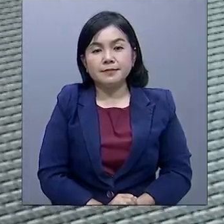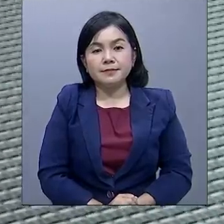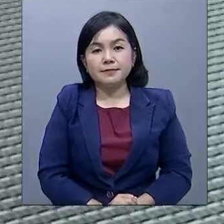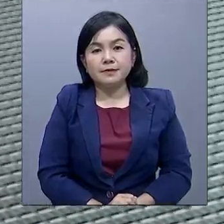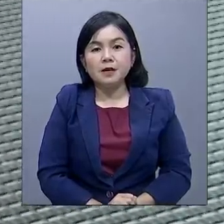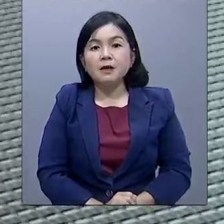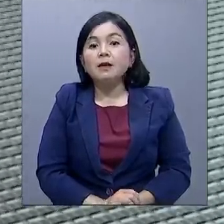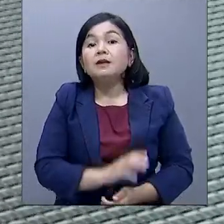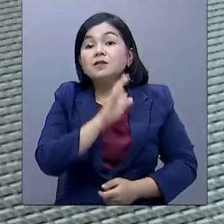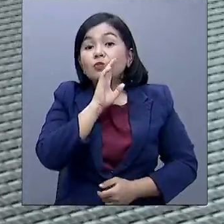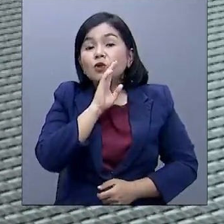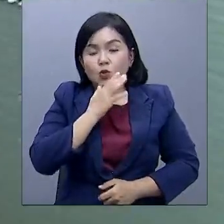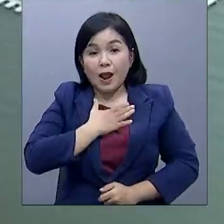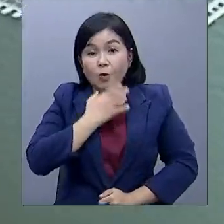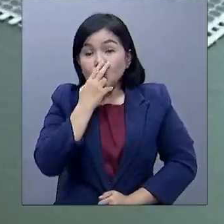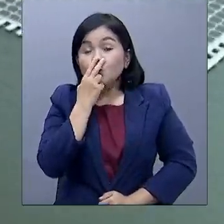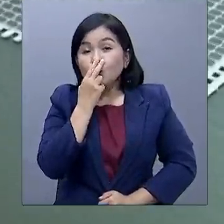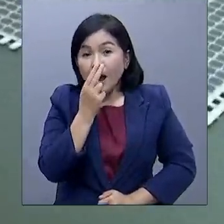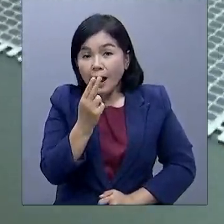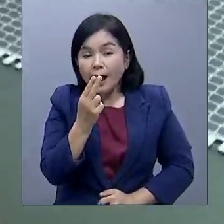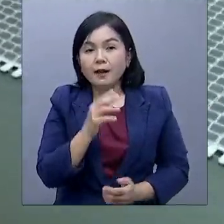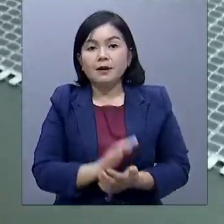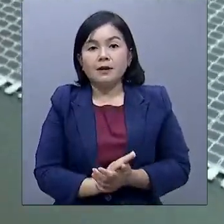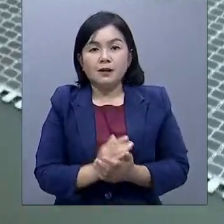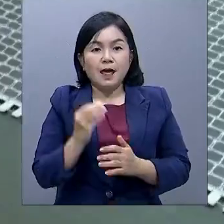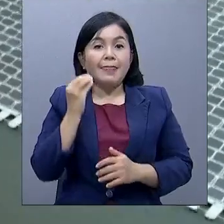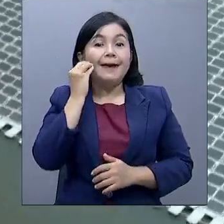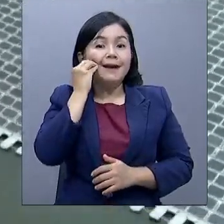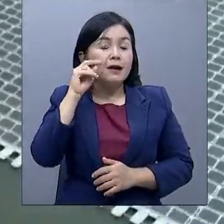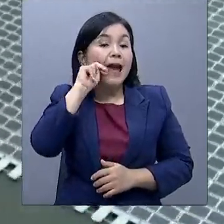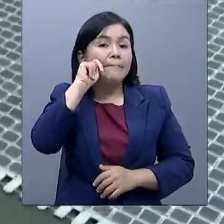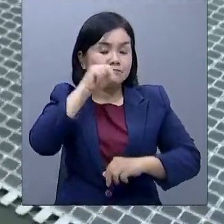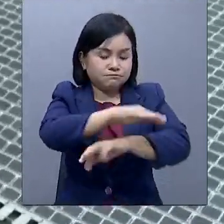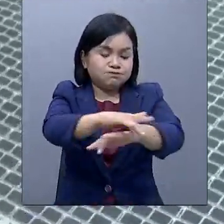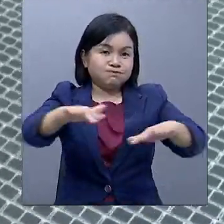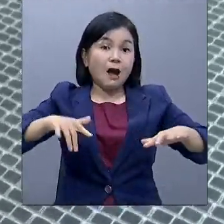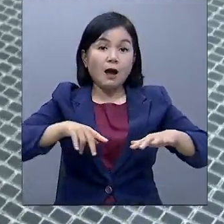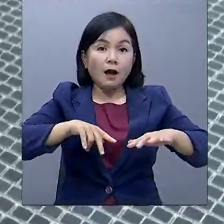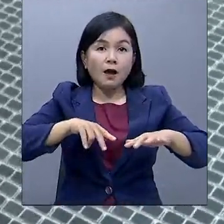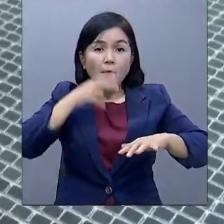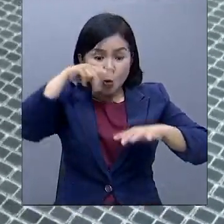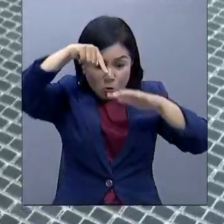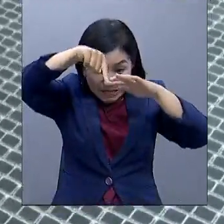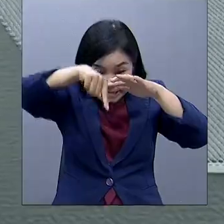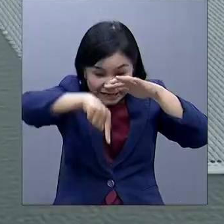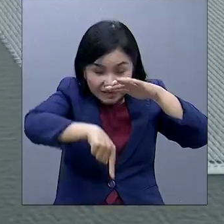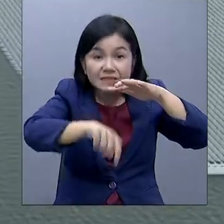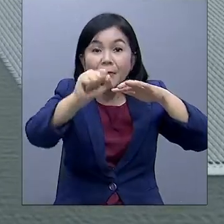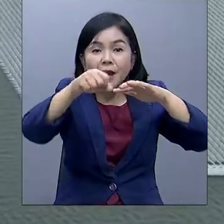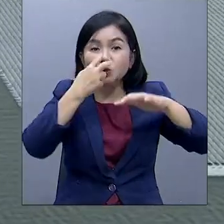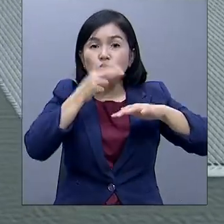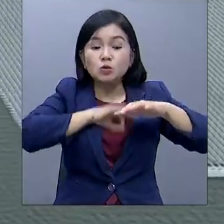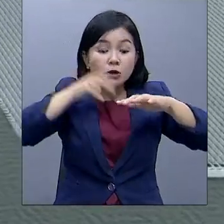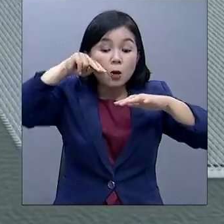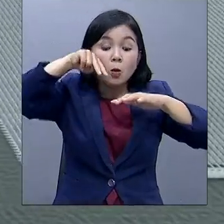ถ้าคุณป๊อปสังเกตนะครับเราอยู่บนกลางน้ำตรงนี ้ครับ โดยทั่วไปเราจะมองว่ามันลึกแต่ถ้าในลักษณะของอ่าง